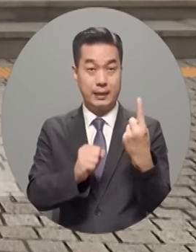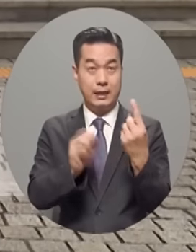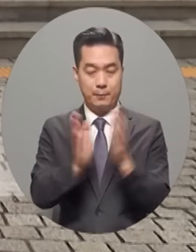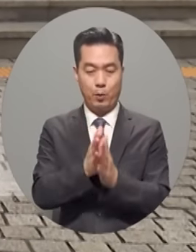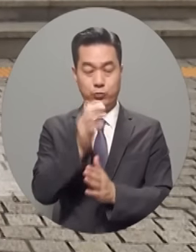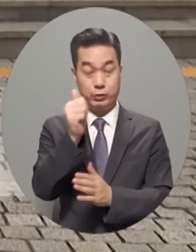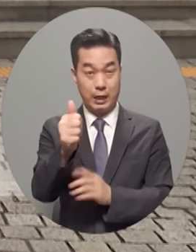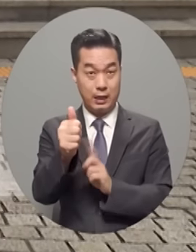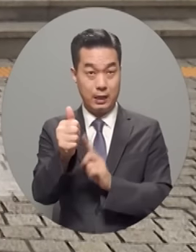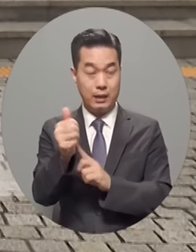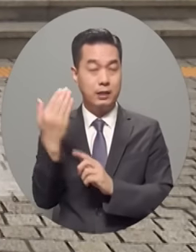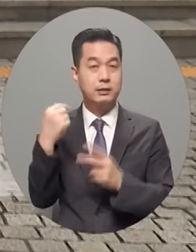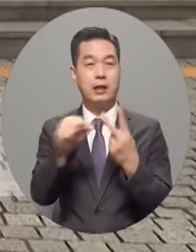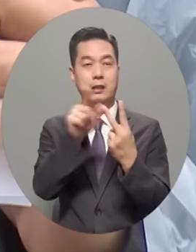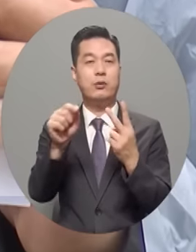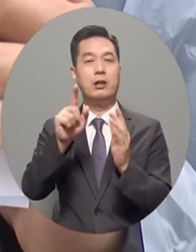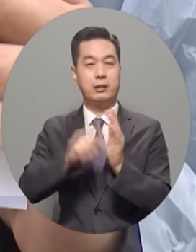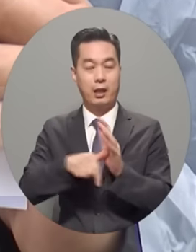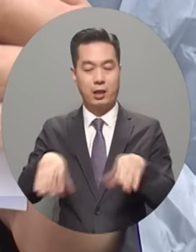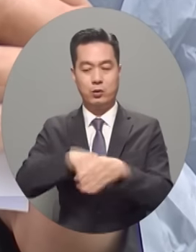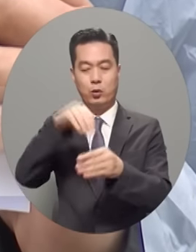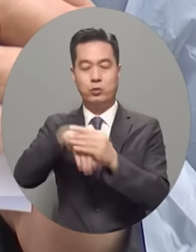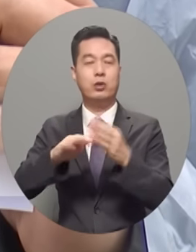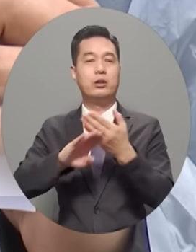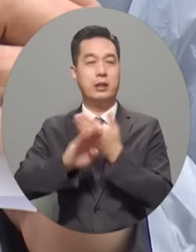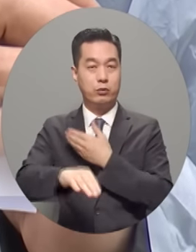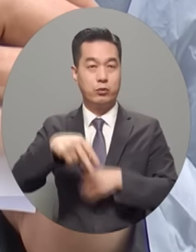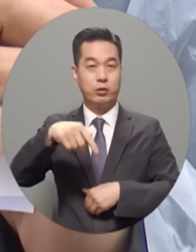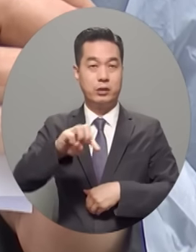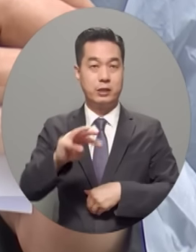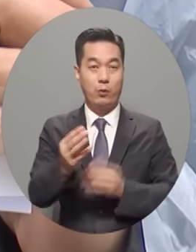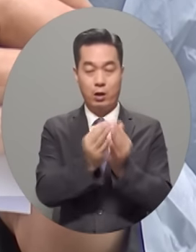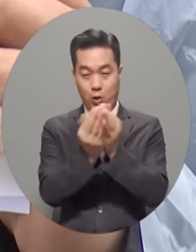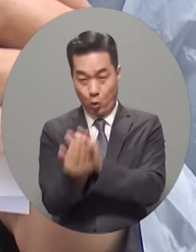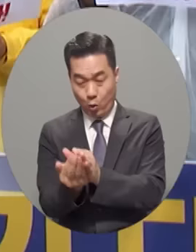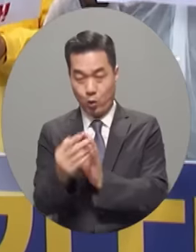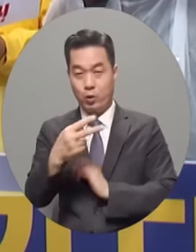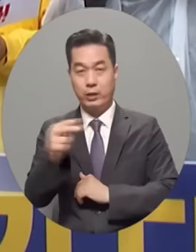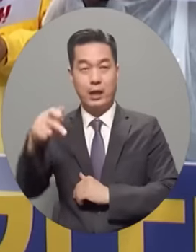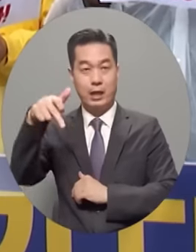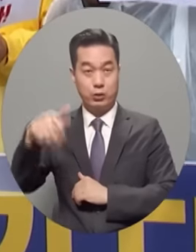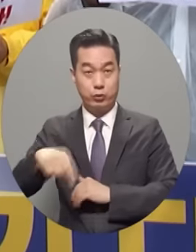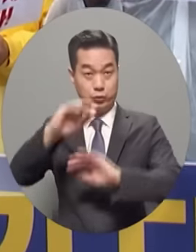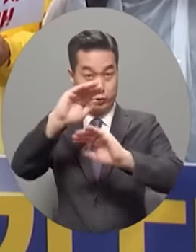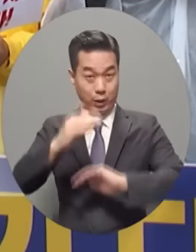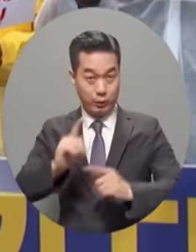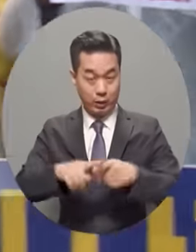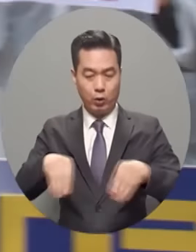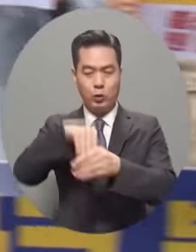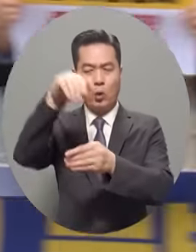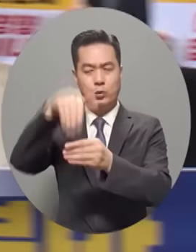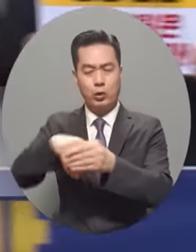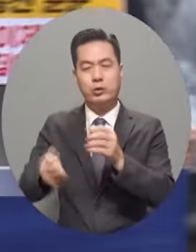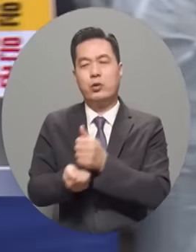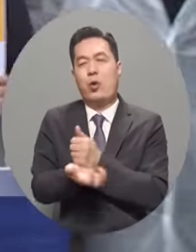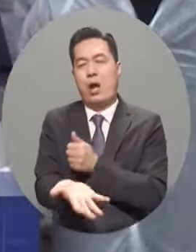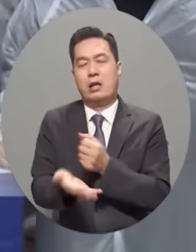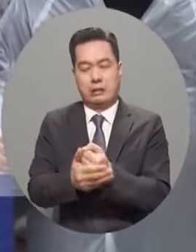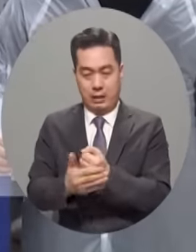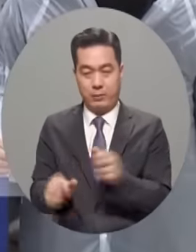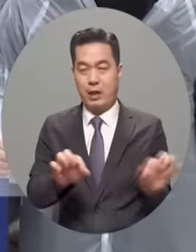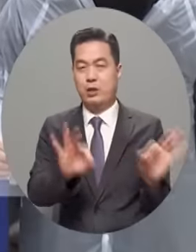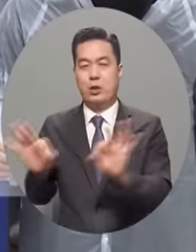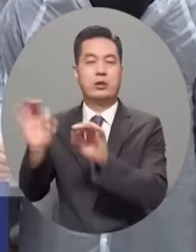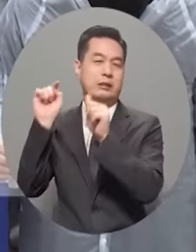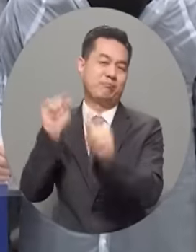2월 총선 방영 예정이던 세월호 주기 다큐멘터리를 두고 총선에 영향을 줄 수 있다며 연기를 지시해